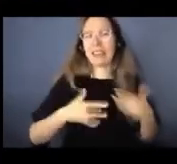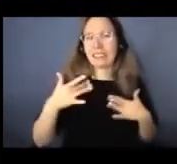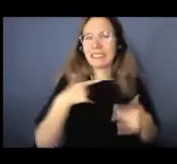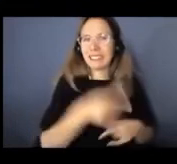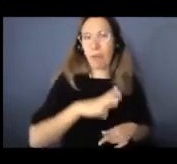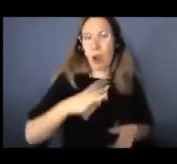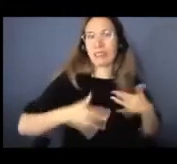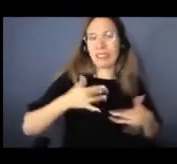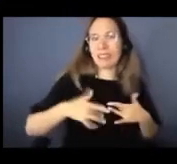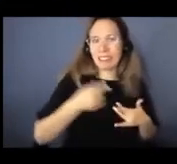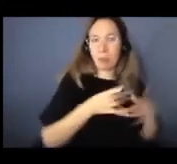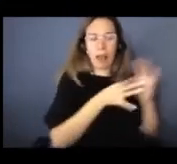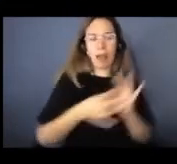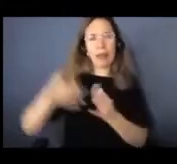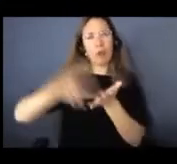de